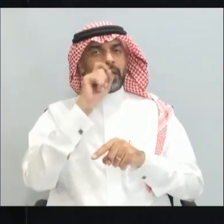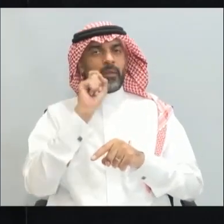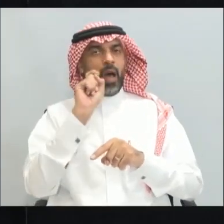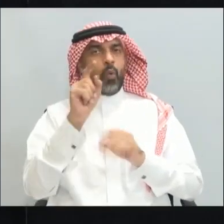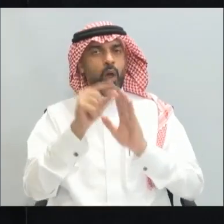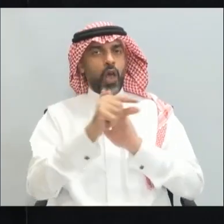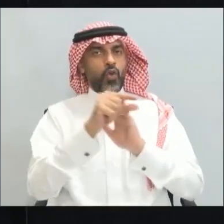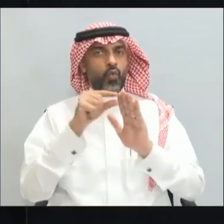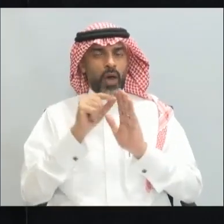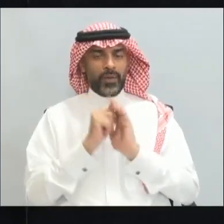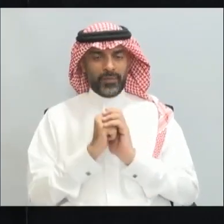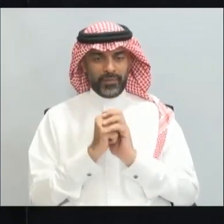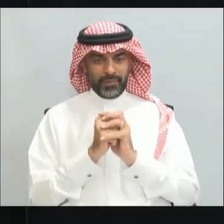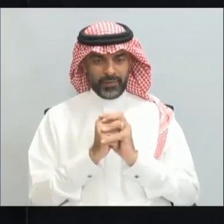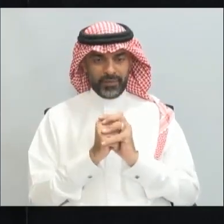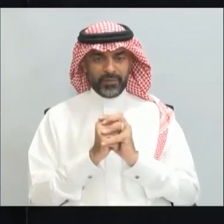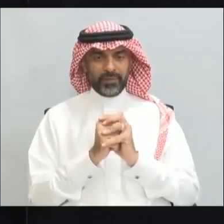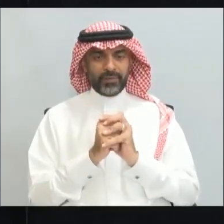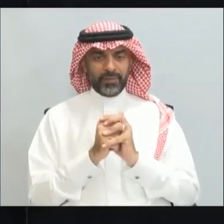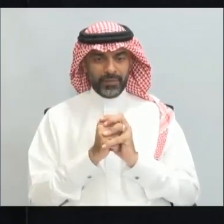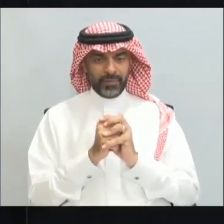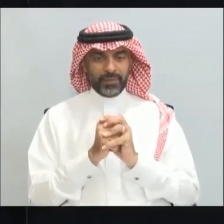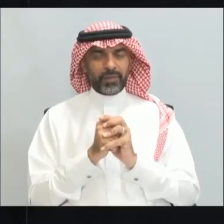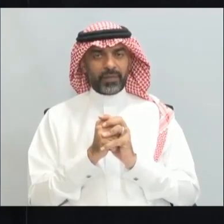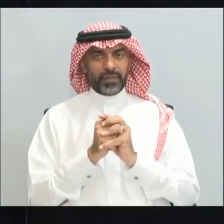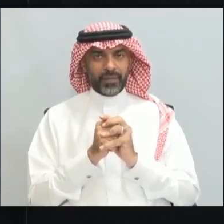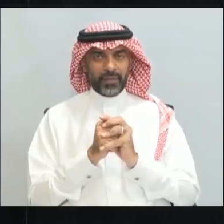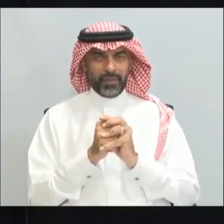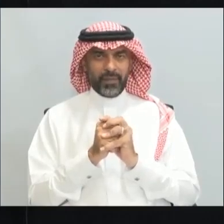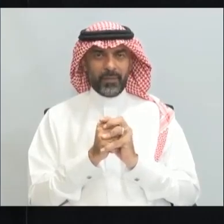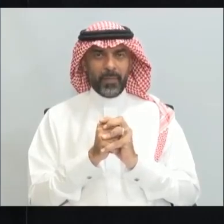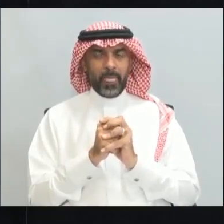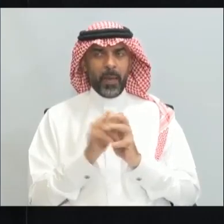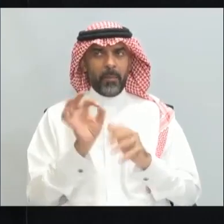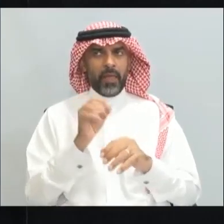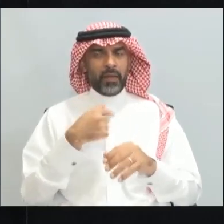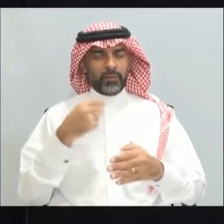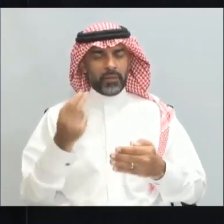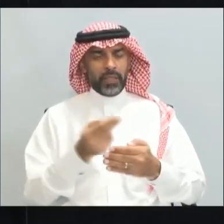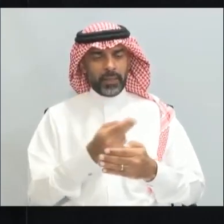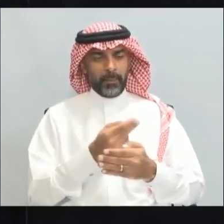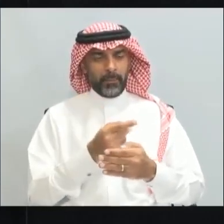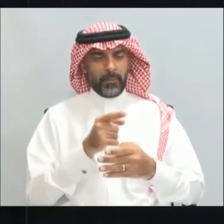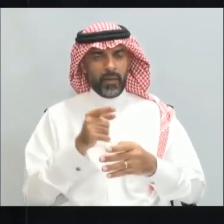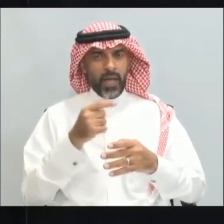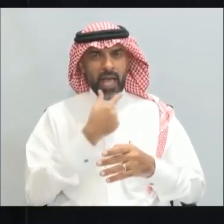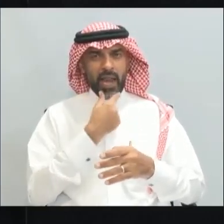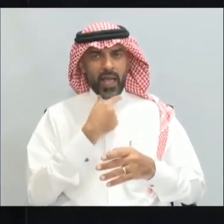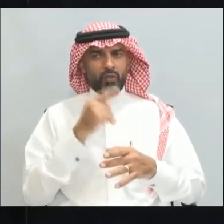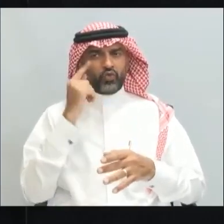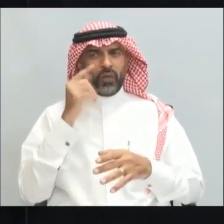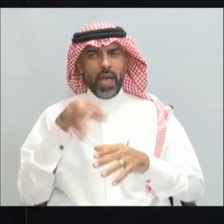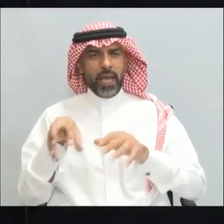هذه الخريطه الهدف من رسم الخريطه ابراز الاحياء في منطقه الرياض الهدف من هذه الخريطه